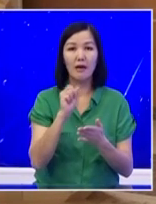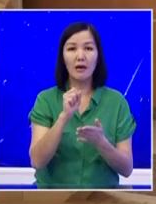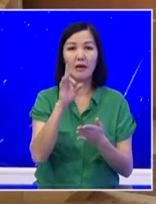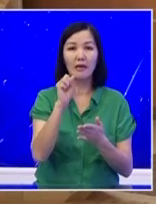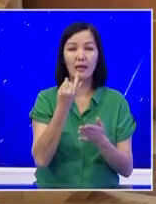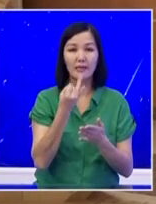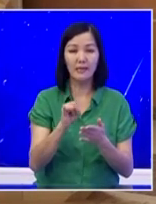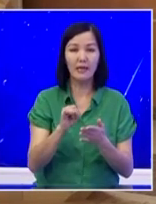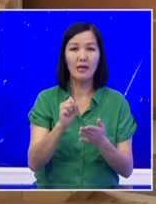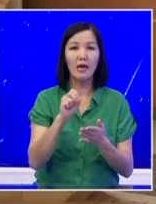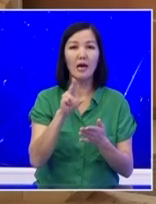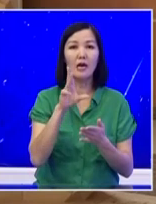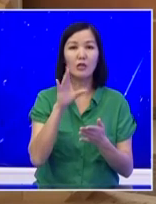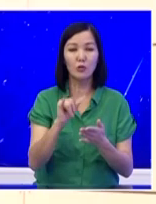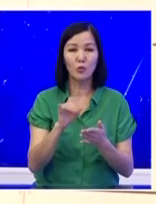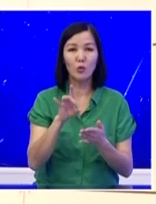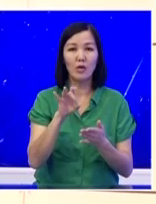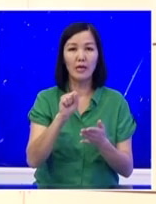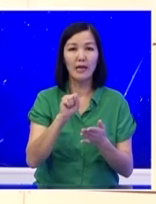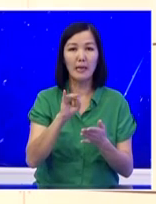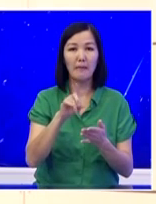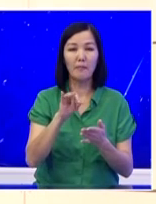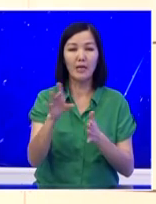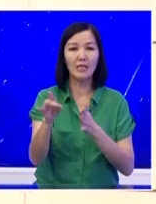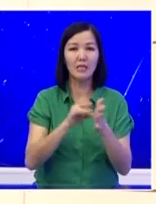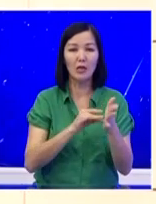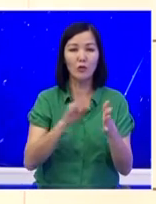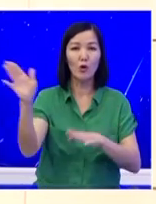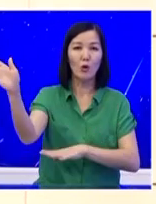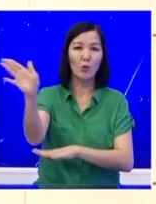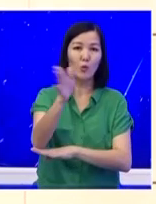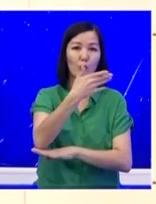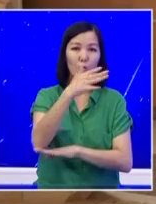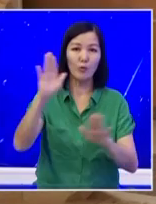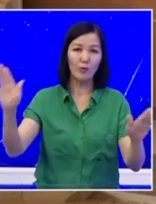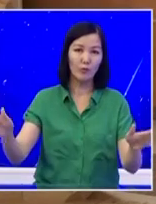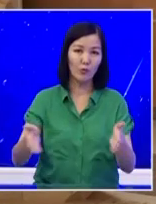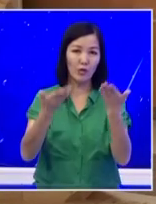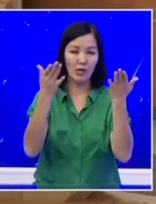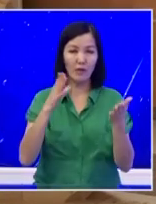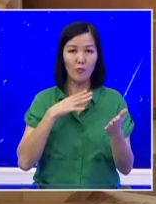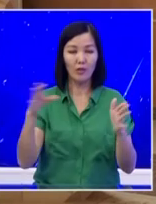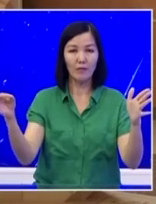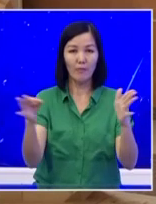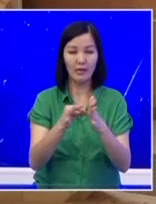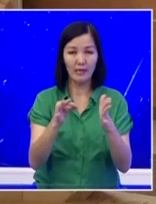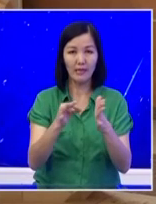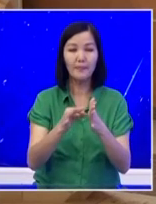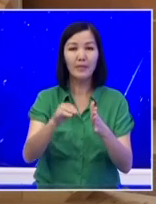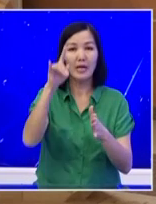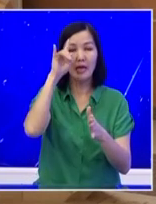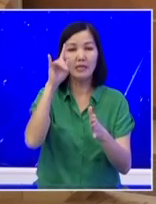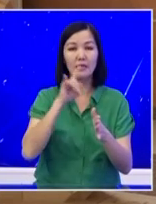Ақсу, Райымбек аудандарында бір уақытта туымыз, көк байрағымыз көтерілген болатын. Мақсаты